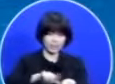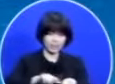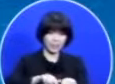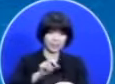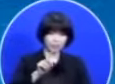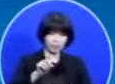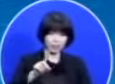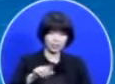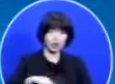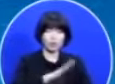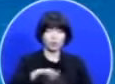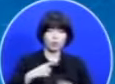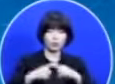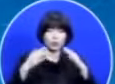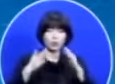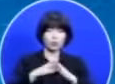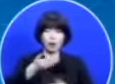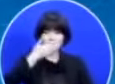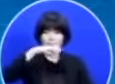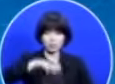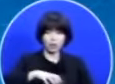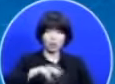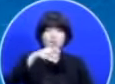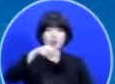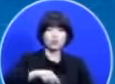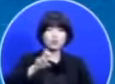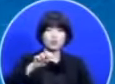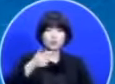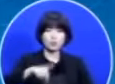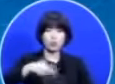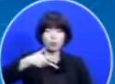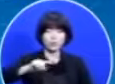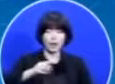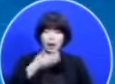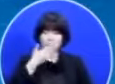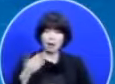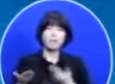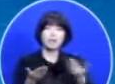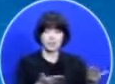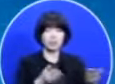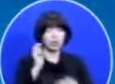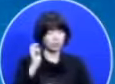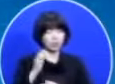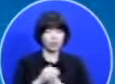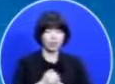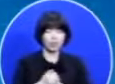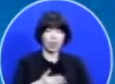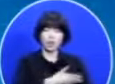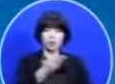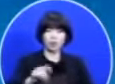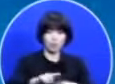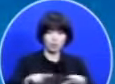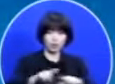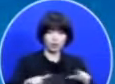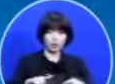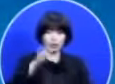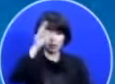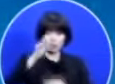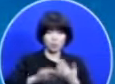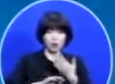식당에서 주 목자들을 식사대접 않은 것이라고 생각합니다 여러분 교회 평일 11시 에 오시면